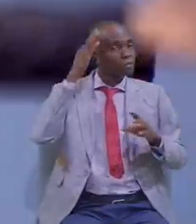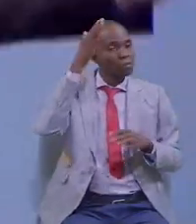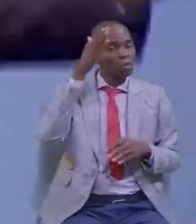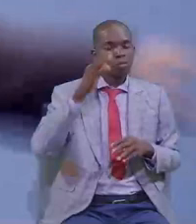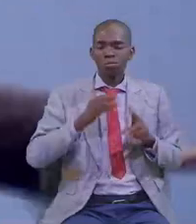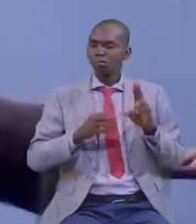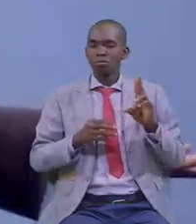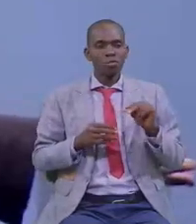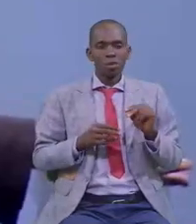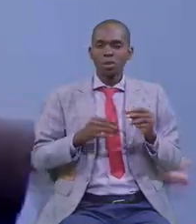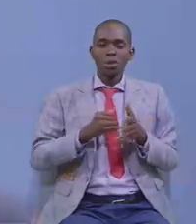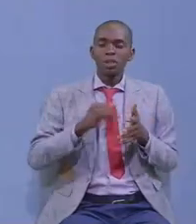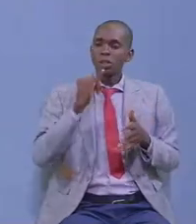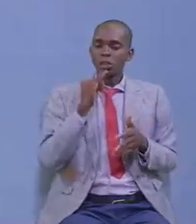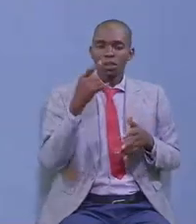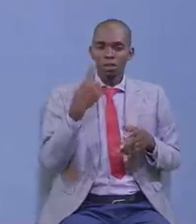Ce que l'armée veut que j'aie.